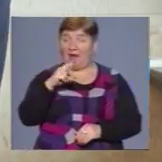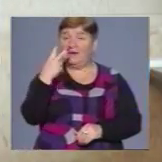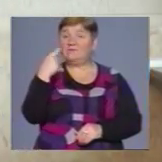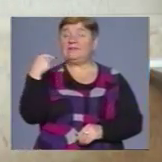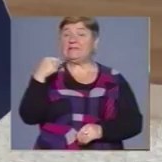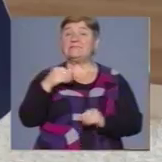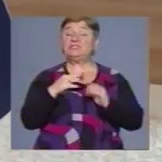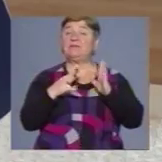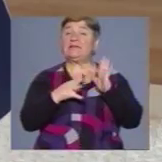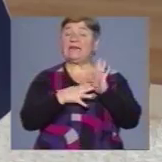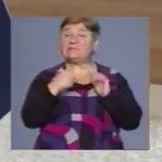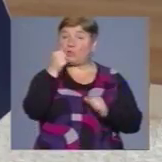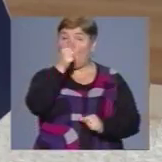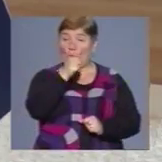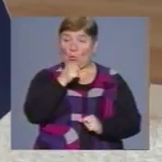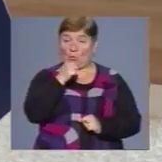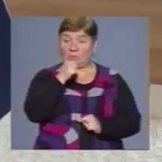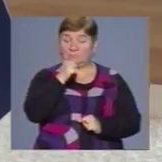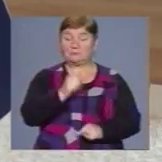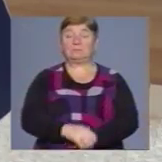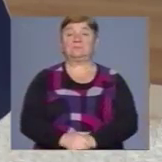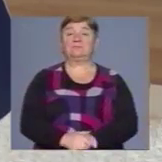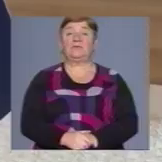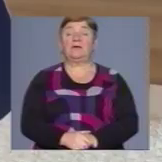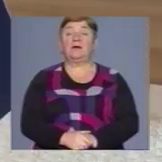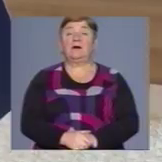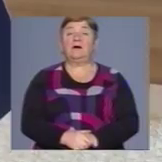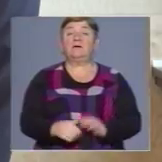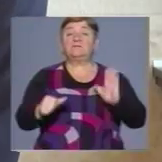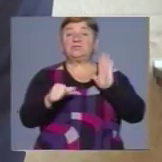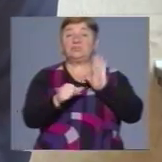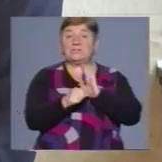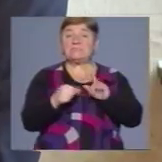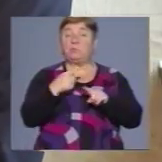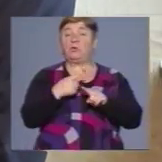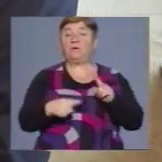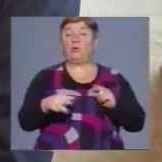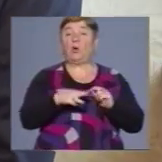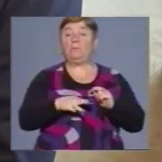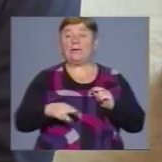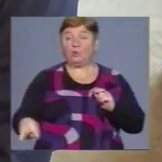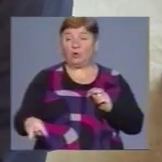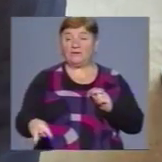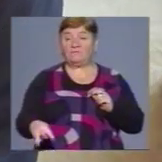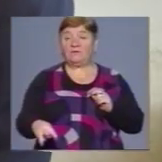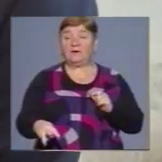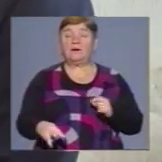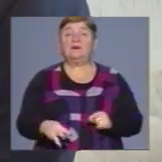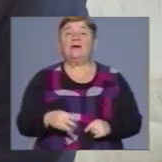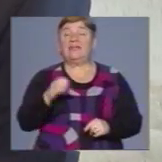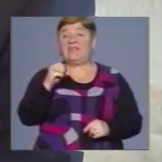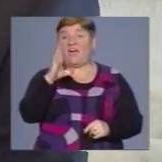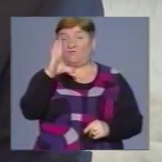року. Перший етап – 35%. І суми 6,5 мільйона євро. Як вже вам пан Вітус сказав, з тих 6,5 мільйона